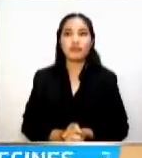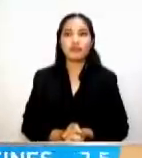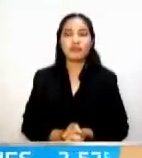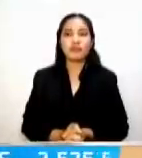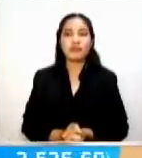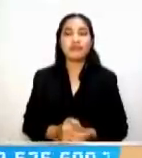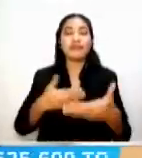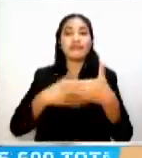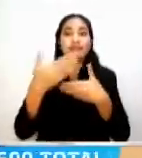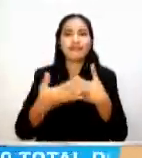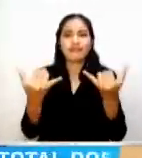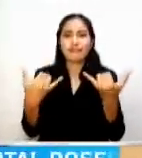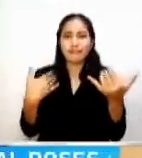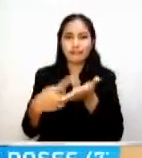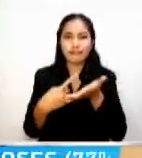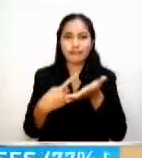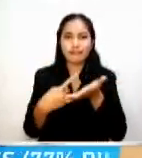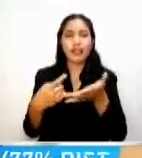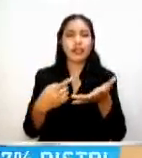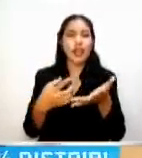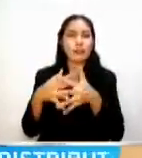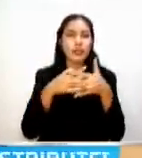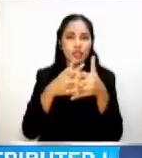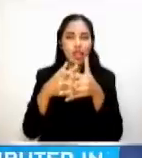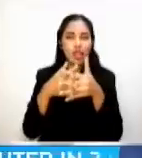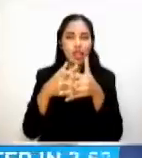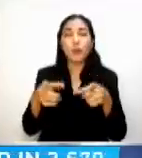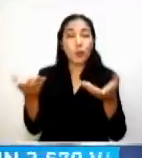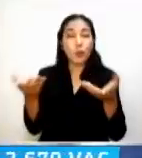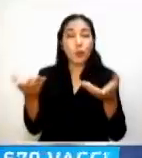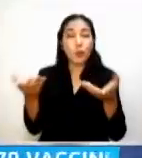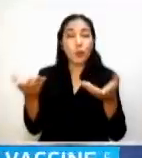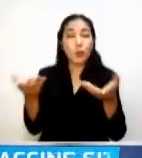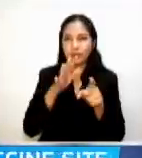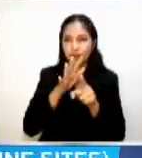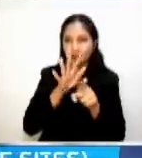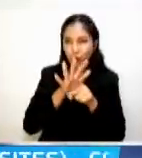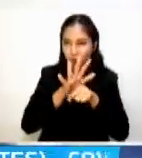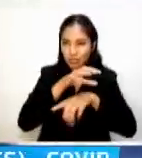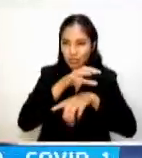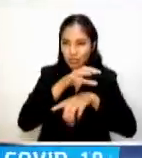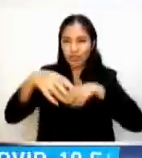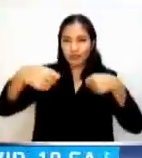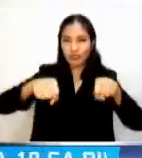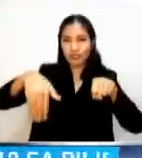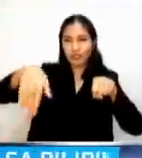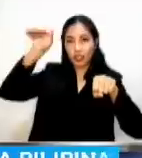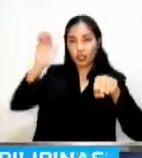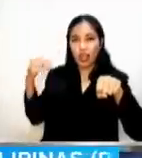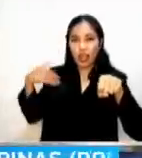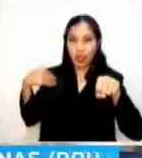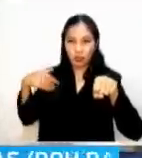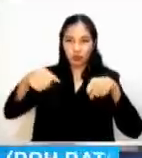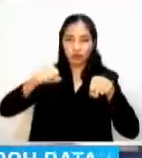ngayon sa Amerikang isang tricycle na proudly Pinoy. Naging viral kasi yan online matapos tumawid sa isikat na Golden Gate